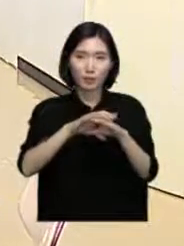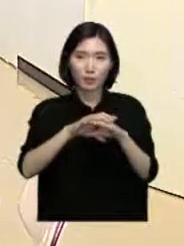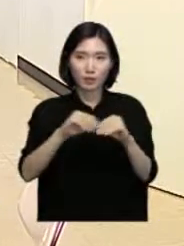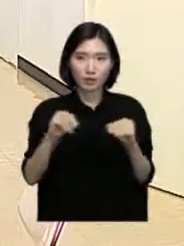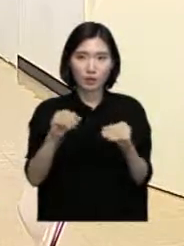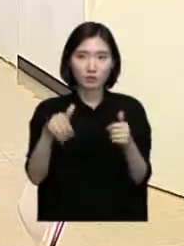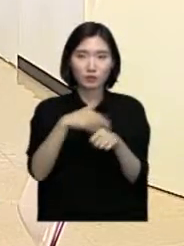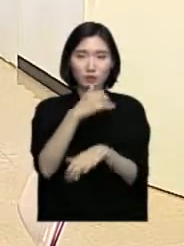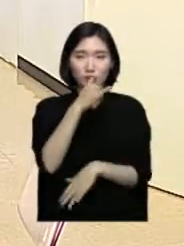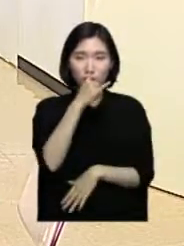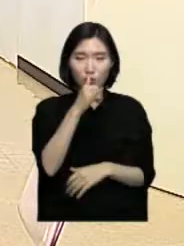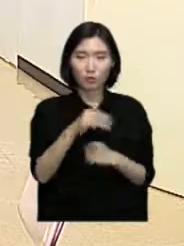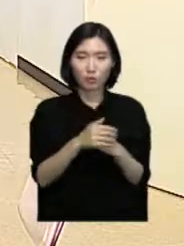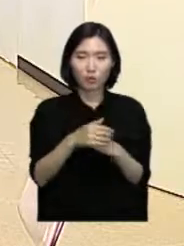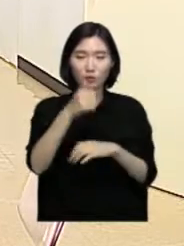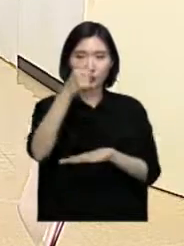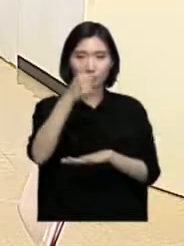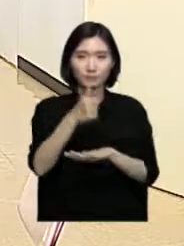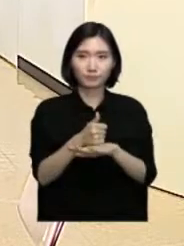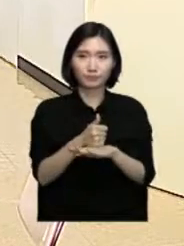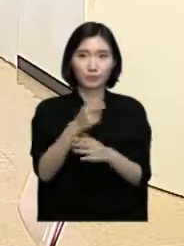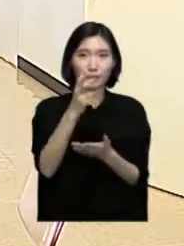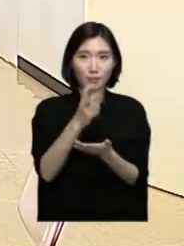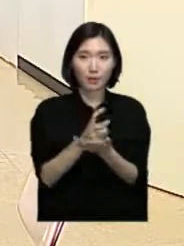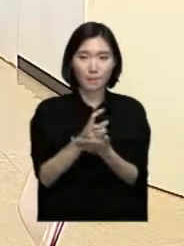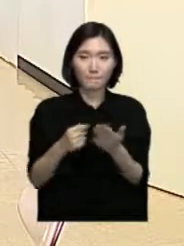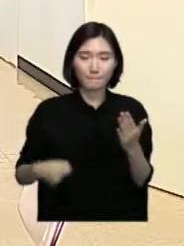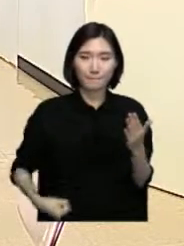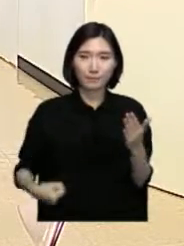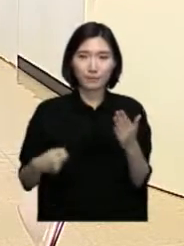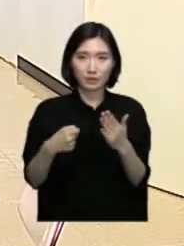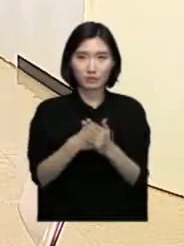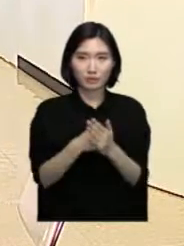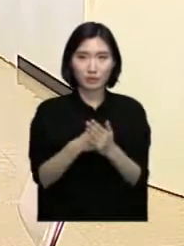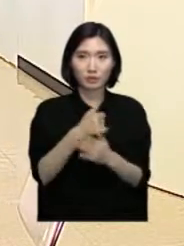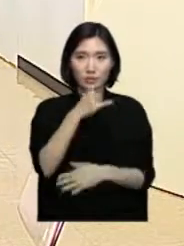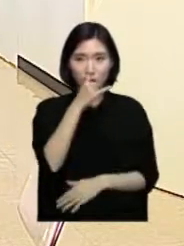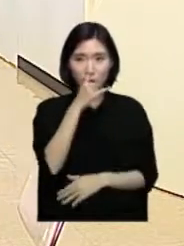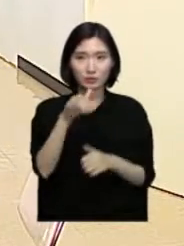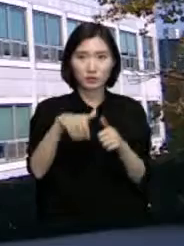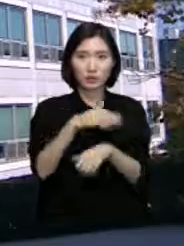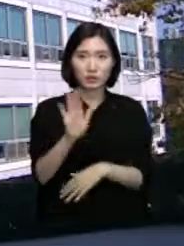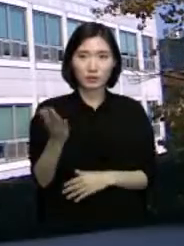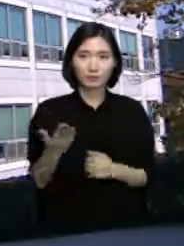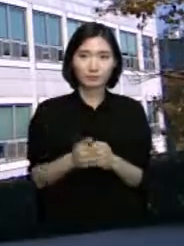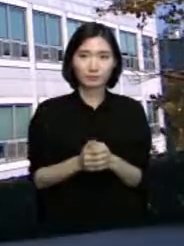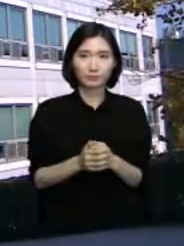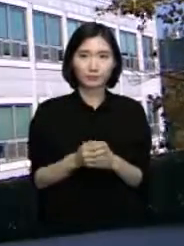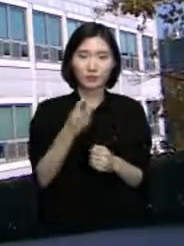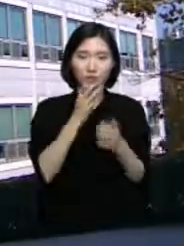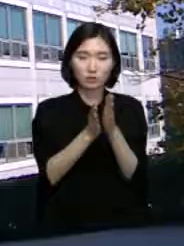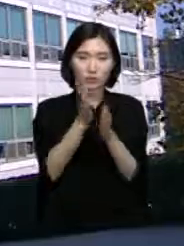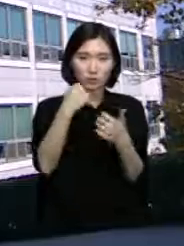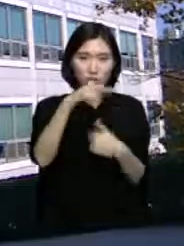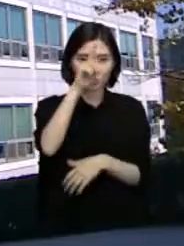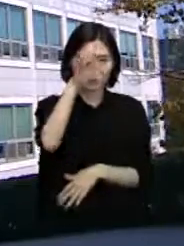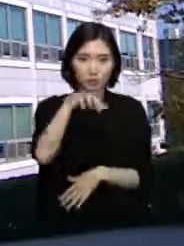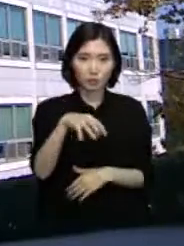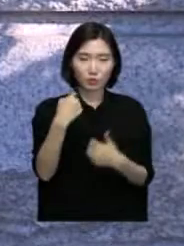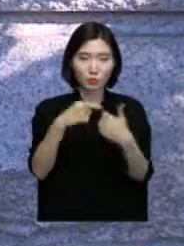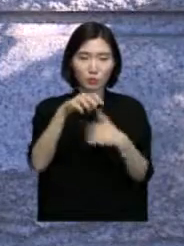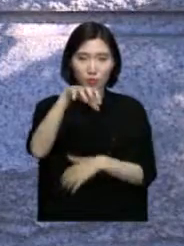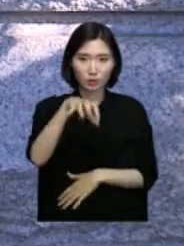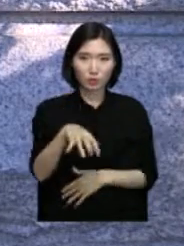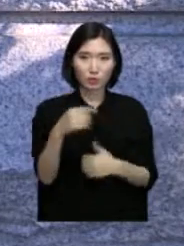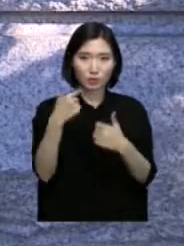대해서 최종적인 일종의 뭐 법적 결정을 하게 되는 이런 상황이고. 서울시교육청은 교육